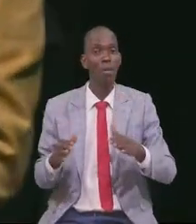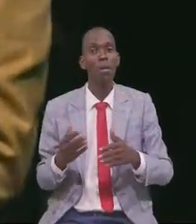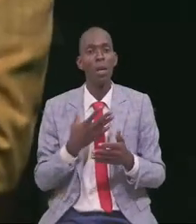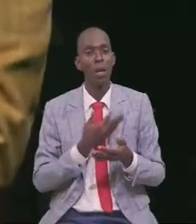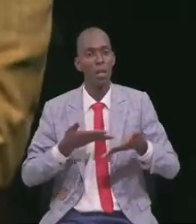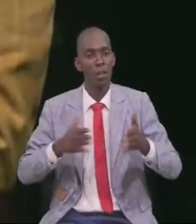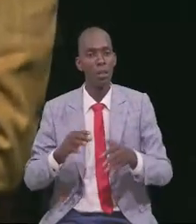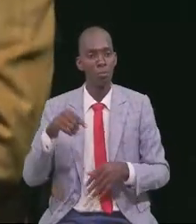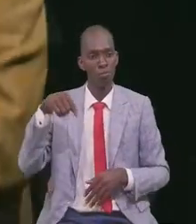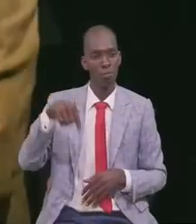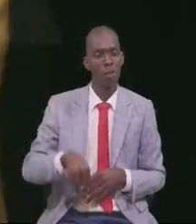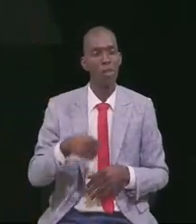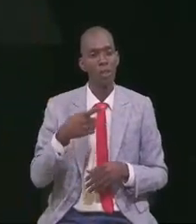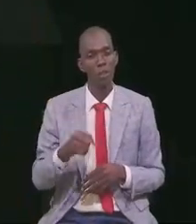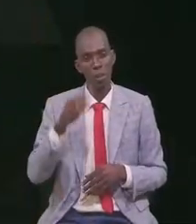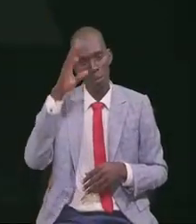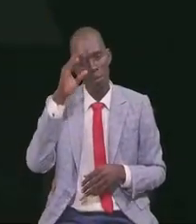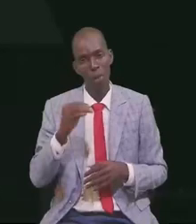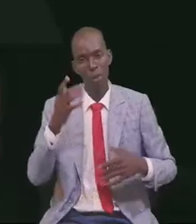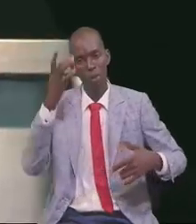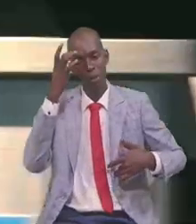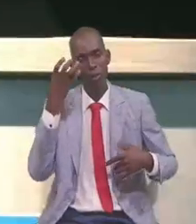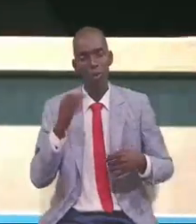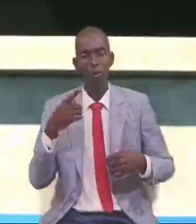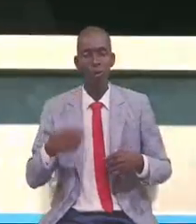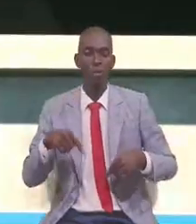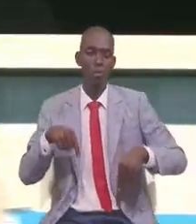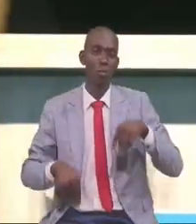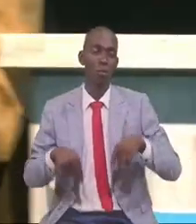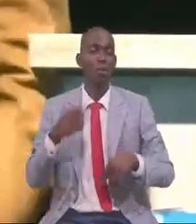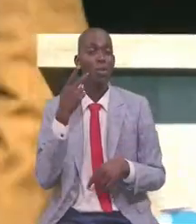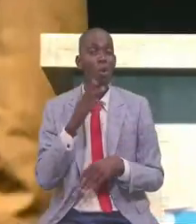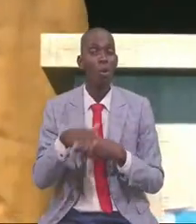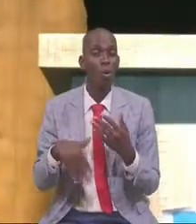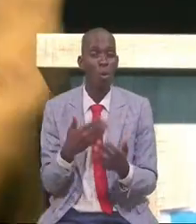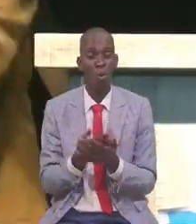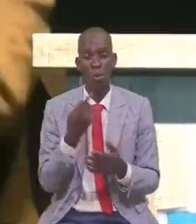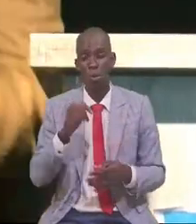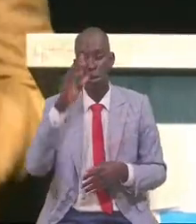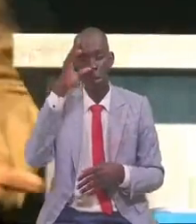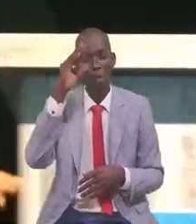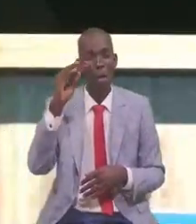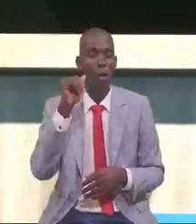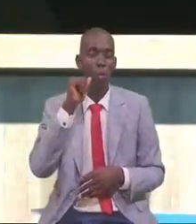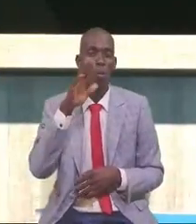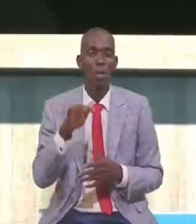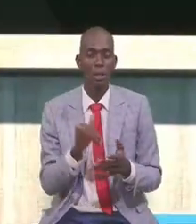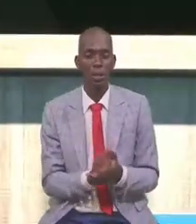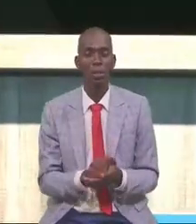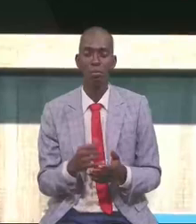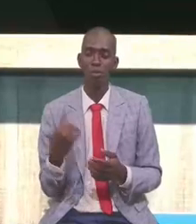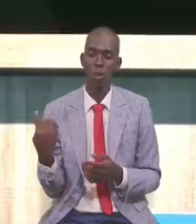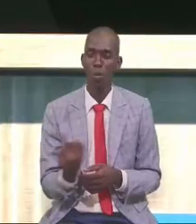lequel le malade était couché. Vous voyez, tous les hommes, toutes les femmes qui sont jamais venus à Christ,